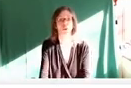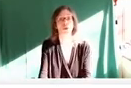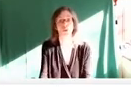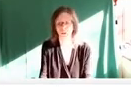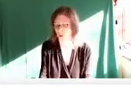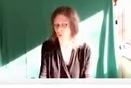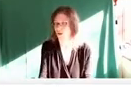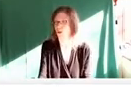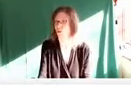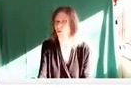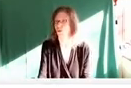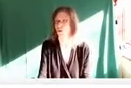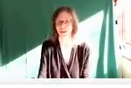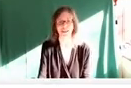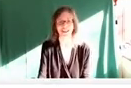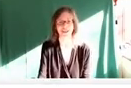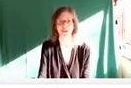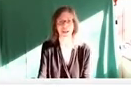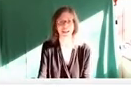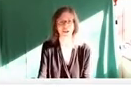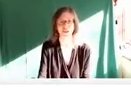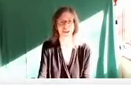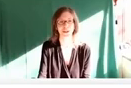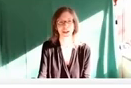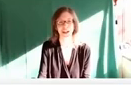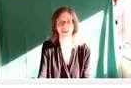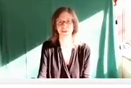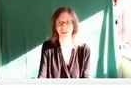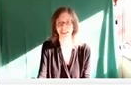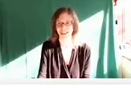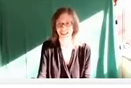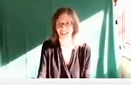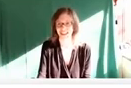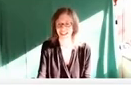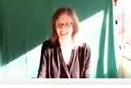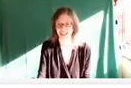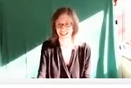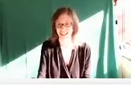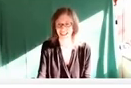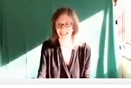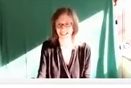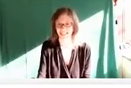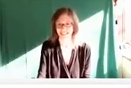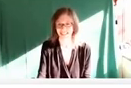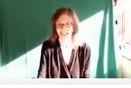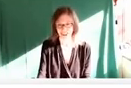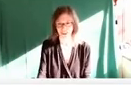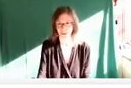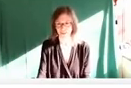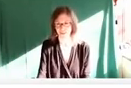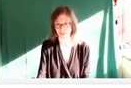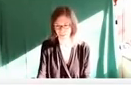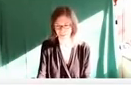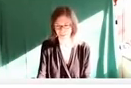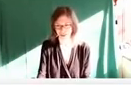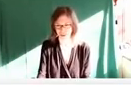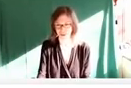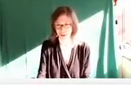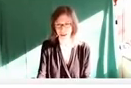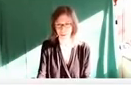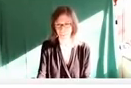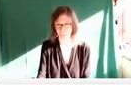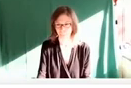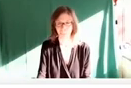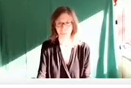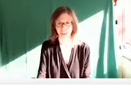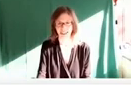Donc, je vais continuer parce que sinon, je vais partir. Je me rendrai pas à la fin. De toute façon, pour le moment, on n'a pas d'autres questions, mais n'hésitez pas si vous